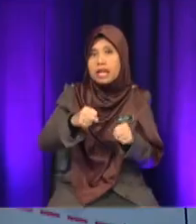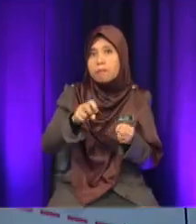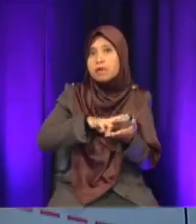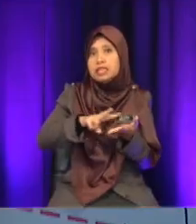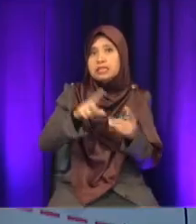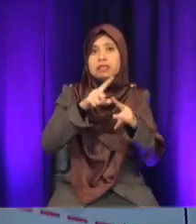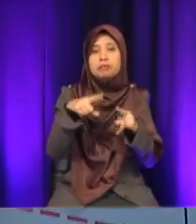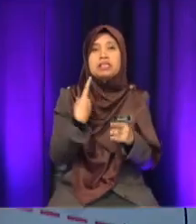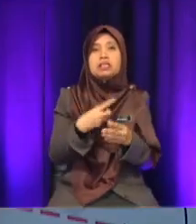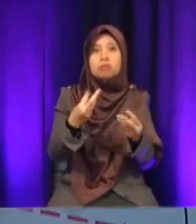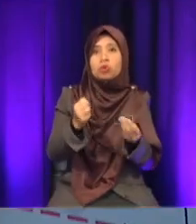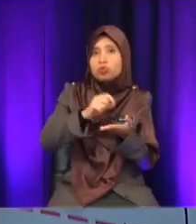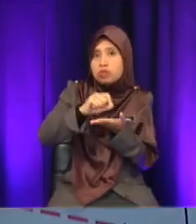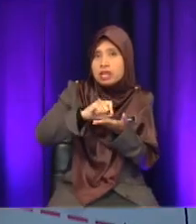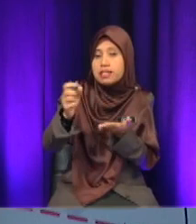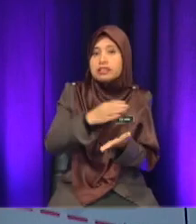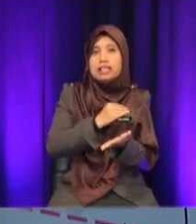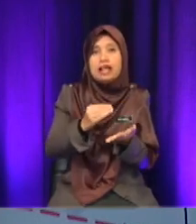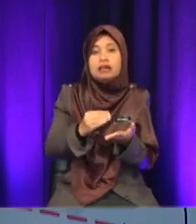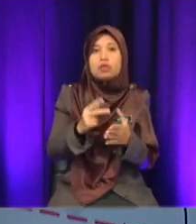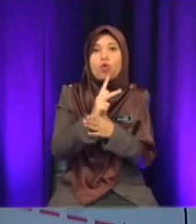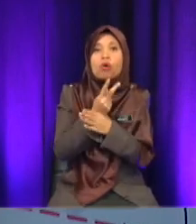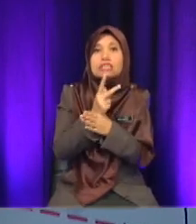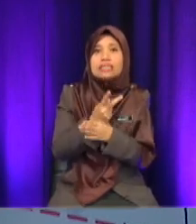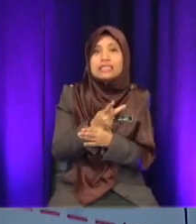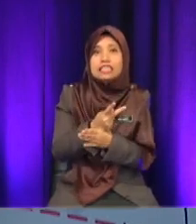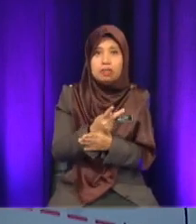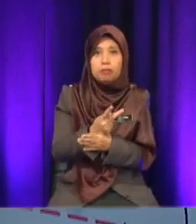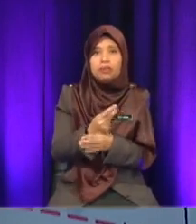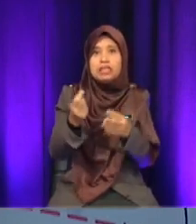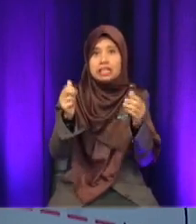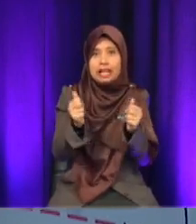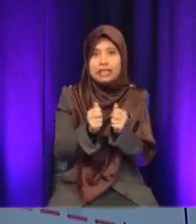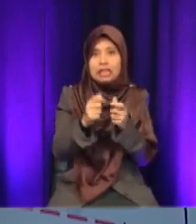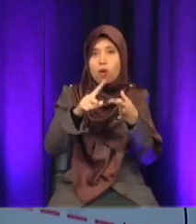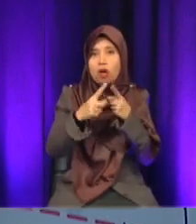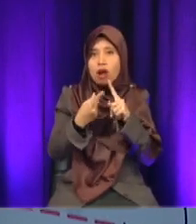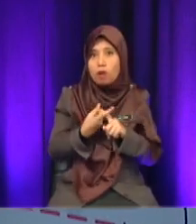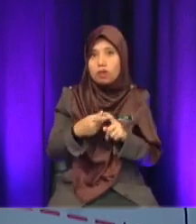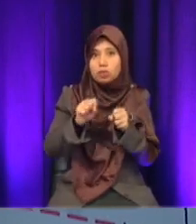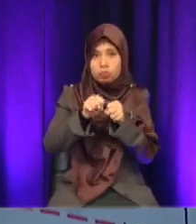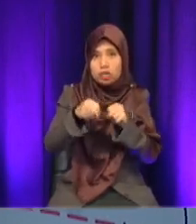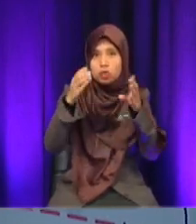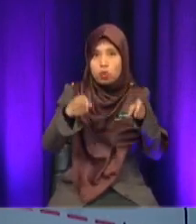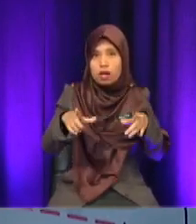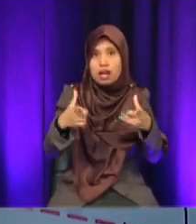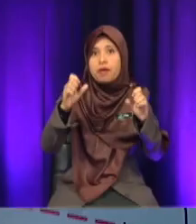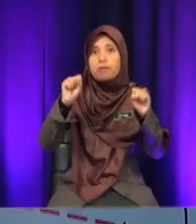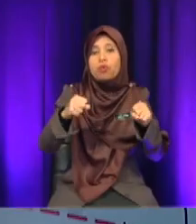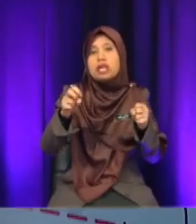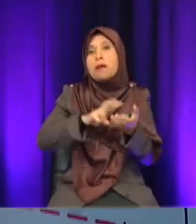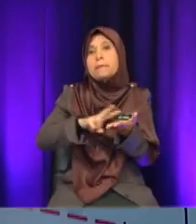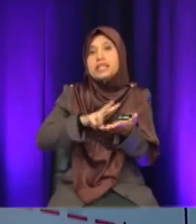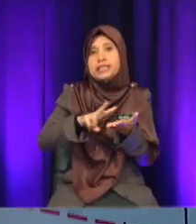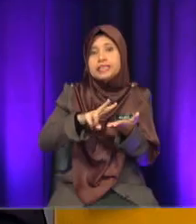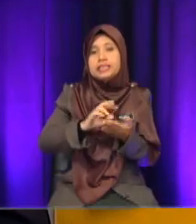cerita kita dengan kawan-kawan kan mestilah anak keren fungsi dengan cara yang gemas dan cantik coba bayangkan saya tidak pernah